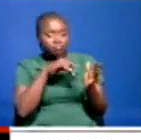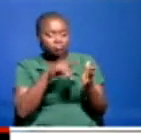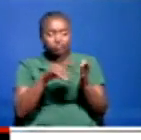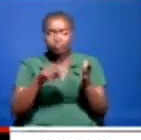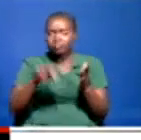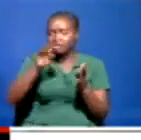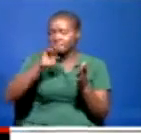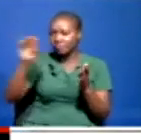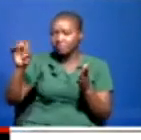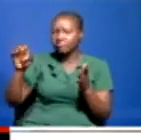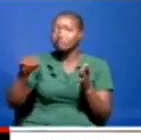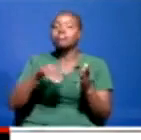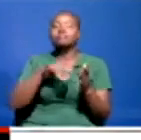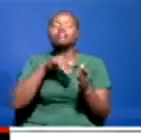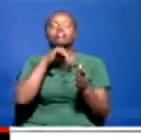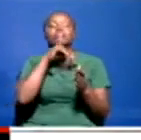Northeastern